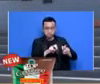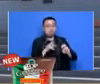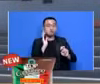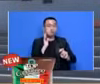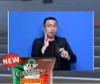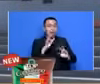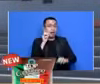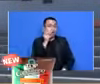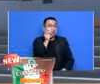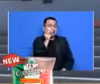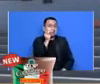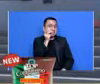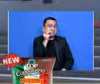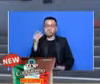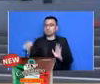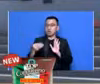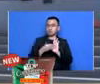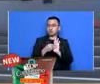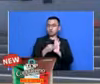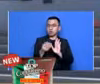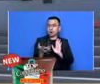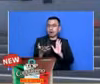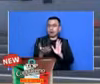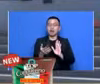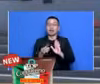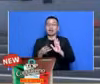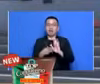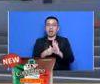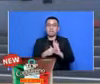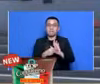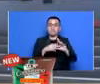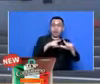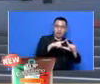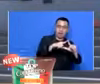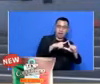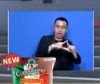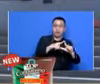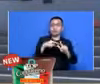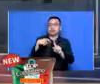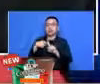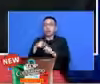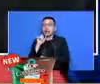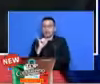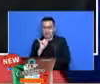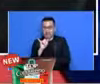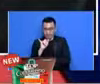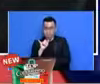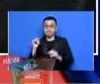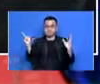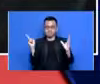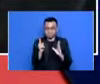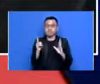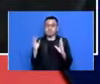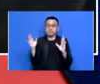di tingkat Mahkamah Agung jadi Mahkamah Agung dan Kay inilah yang nanti sama-sama Memberikan suatu putusan